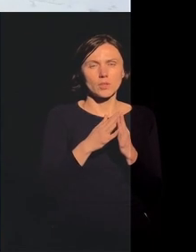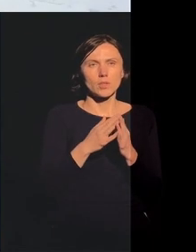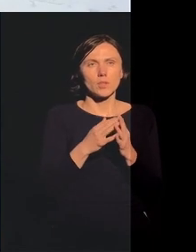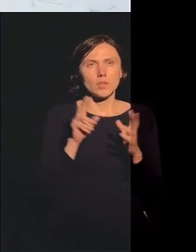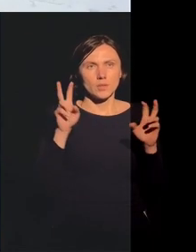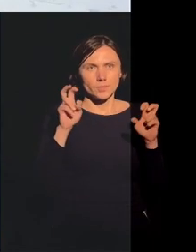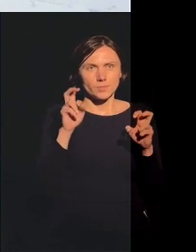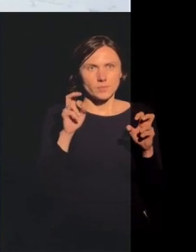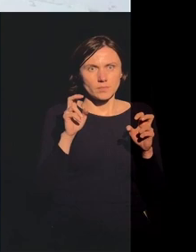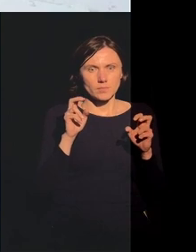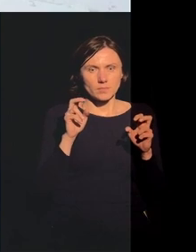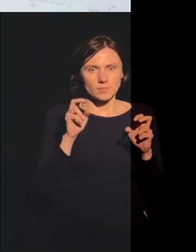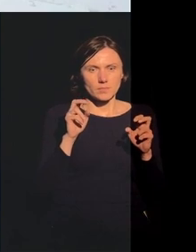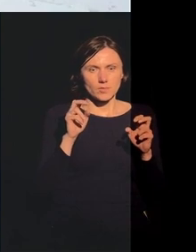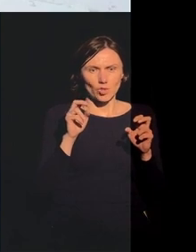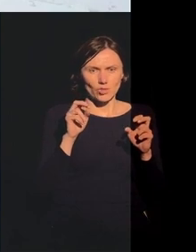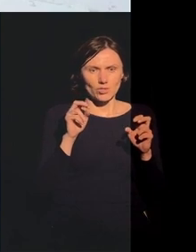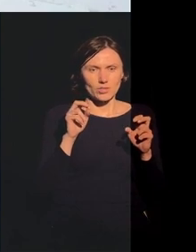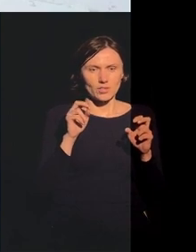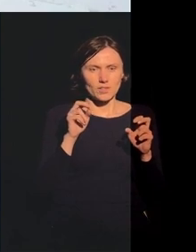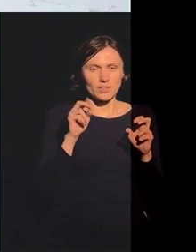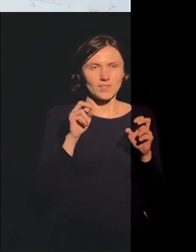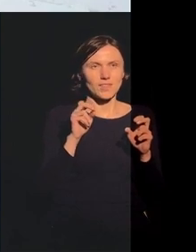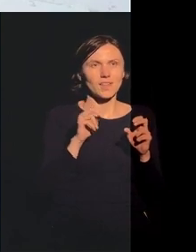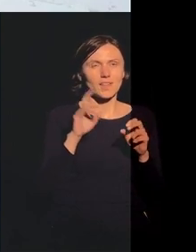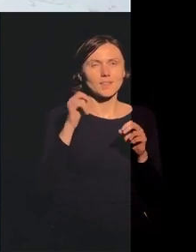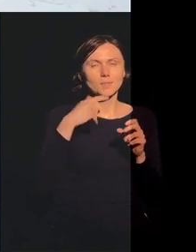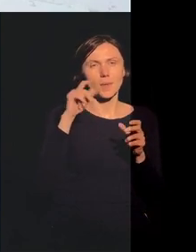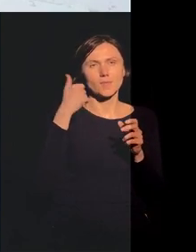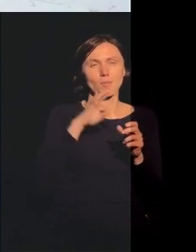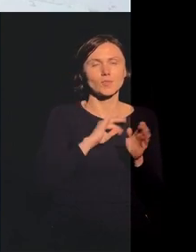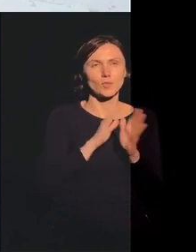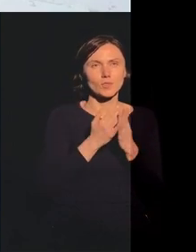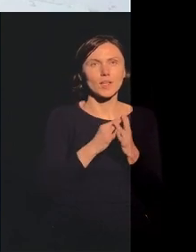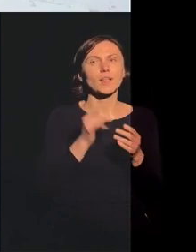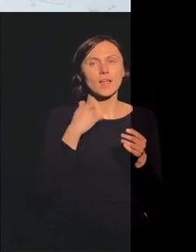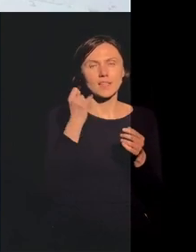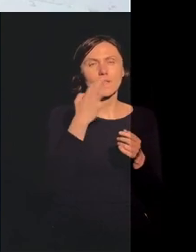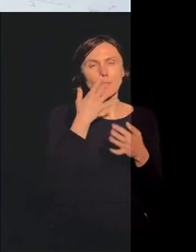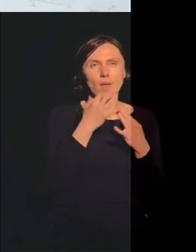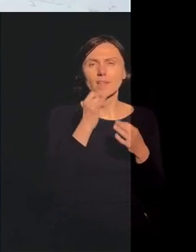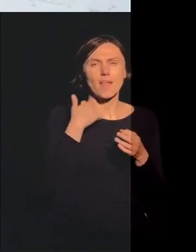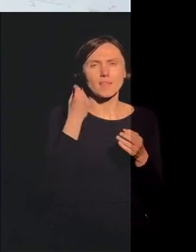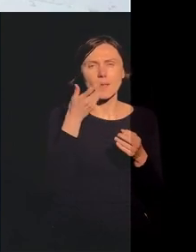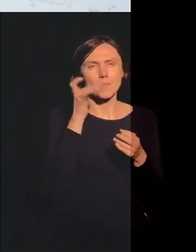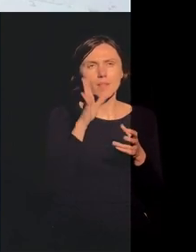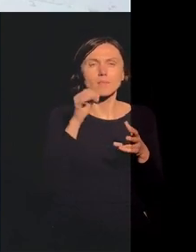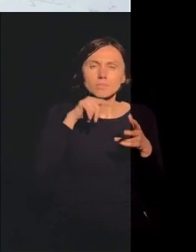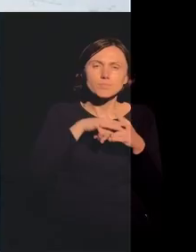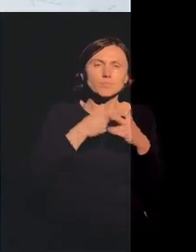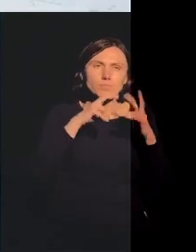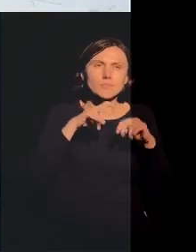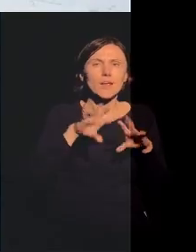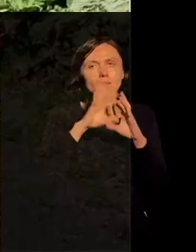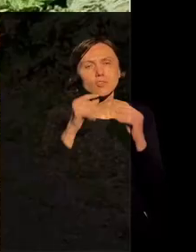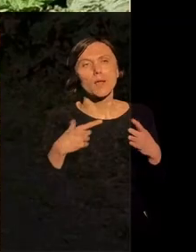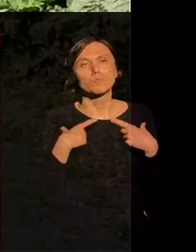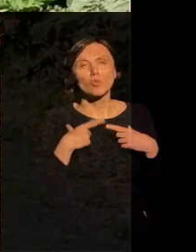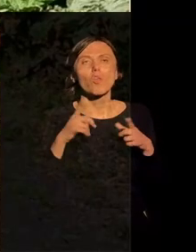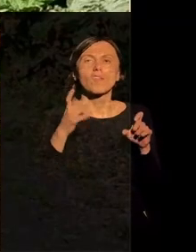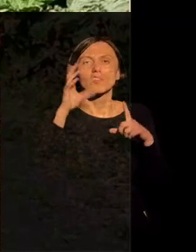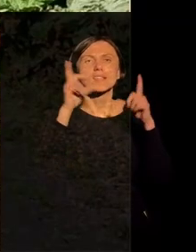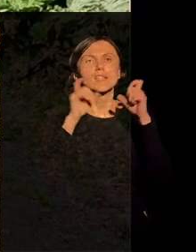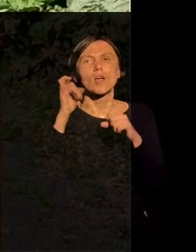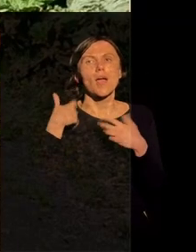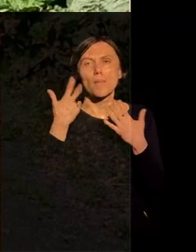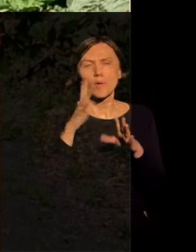ma tytuł Campa w sakwach. O niej zaraz opowiem coś, no, ale to za chwilę. No i to były takie, już nie wchodzę oczywiście w szczegóły tych wszystkich przygód, tych wszystkich zdjęć,